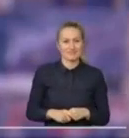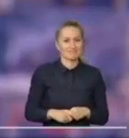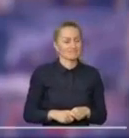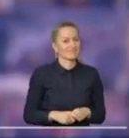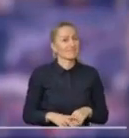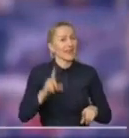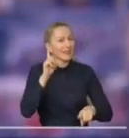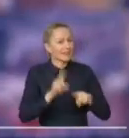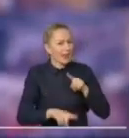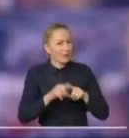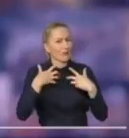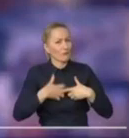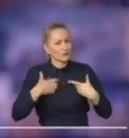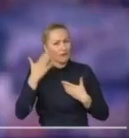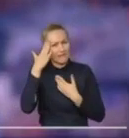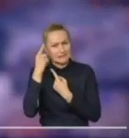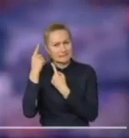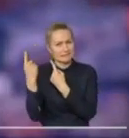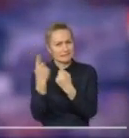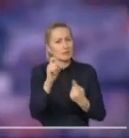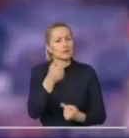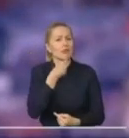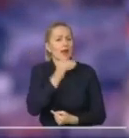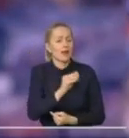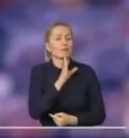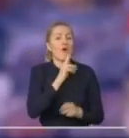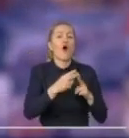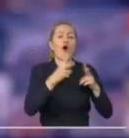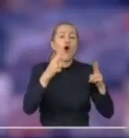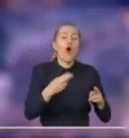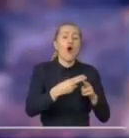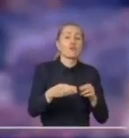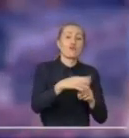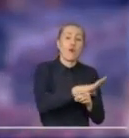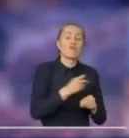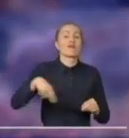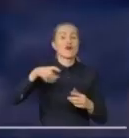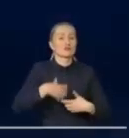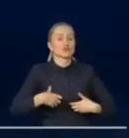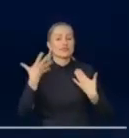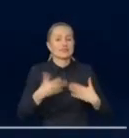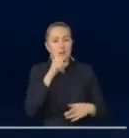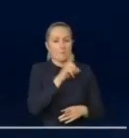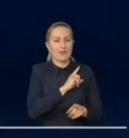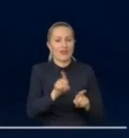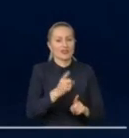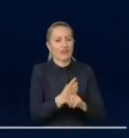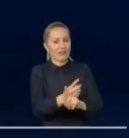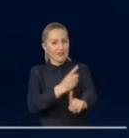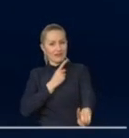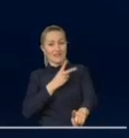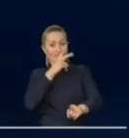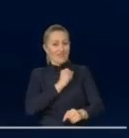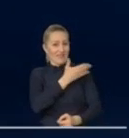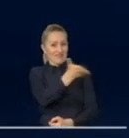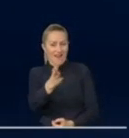Natura sama wie, co dla niej najlepsze. I w czasie pandemii, podobnie jak człowiek, też stara się stosować dystans społeczny, co doskonale widać nad tym